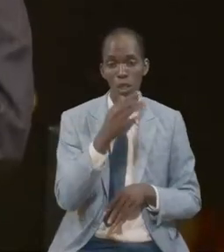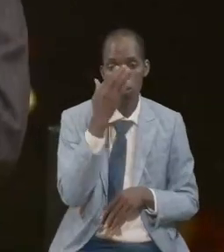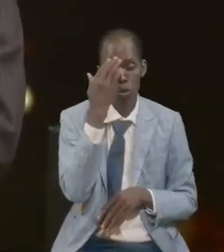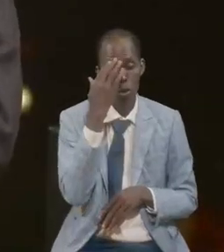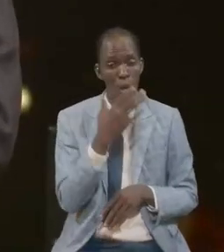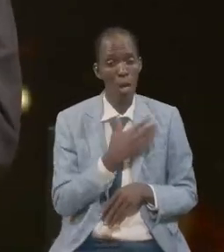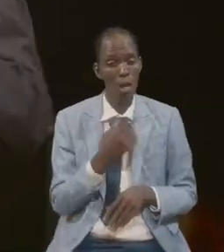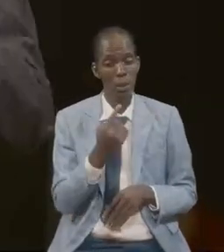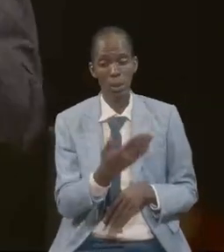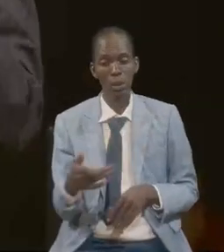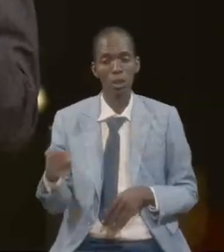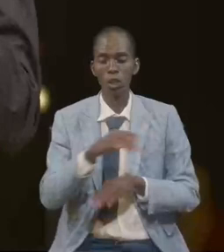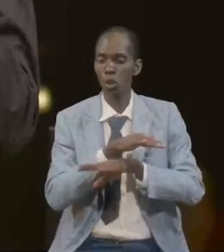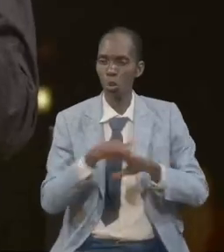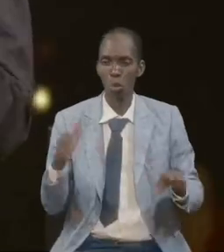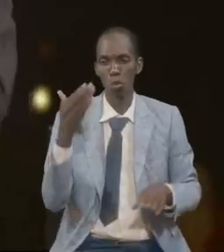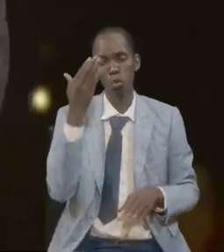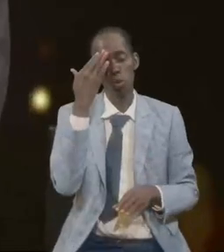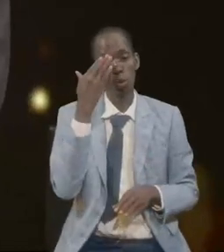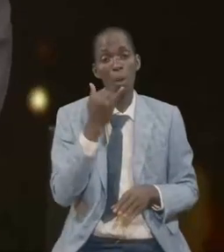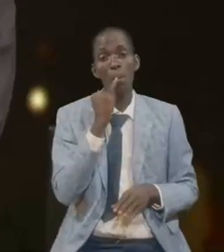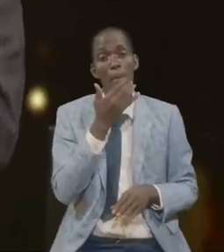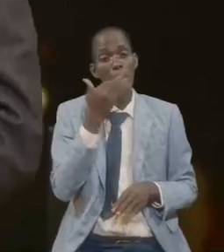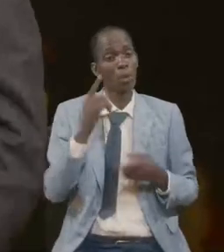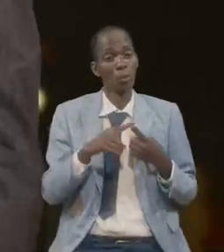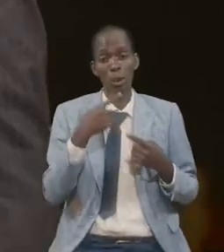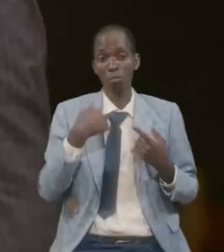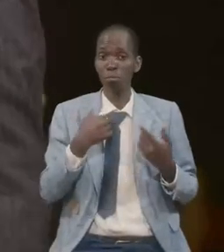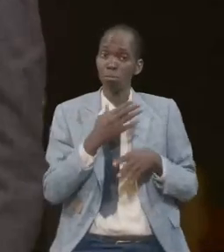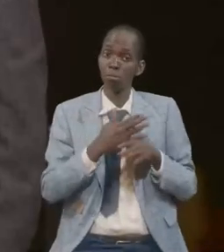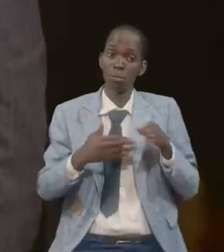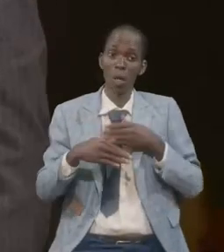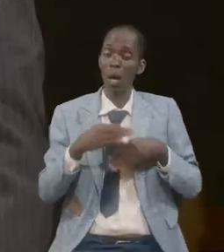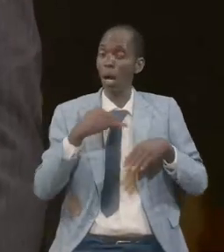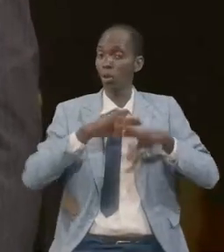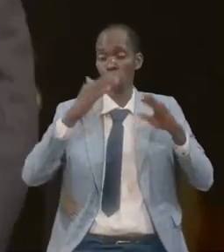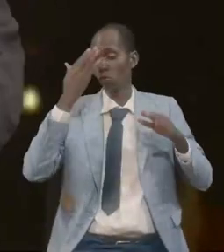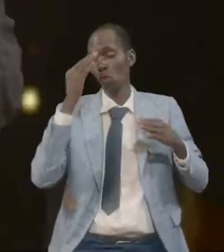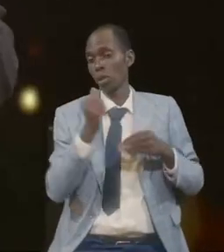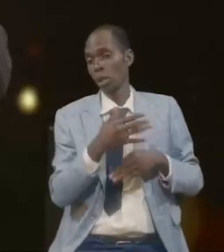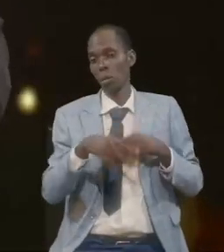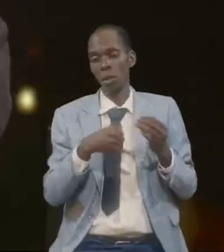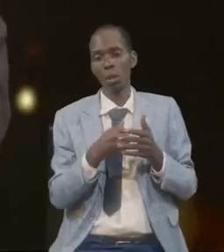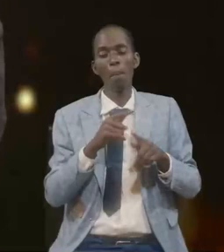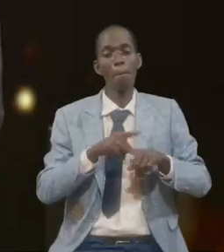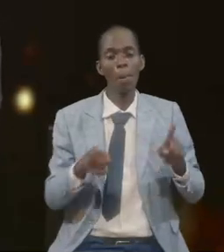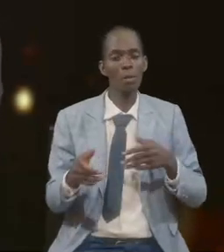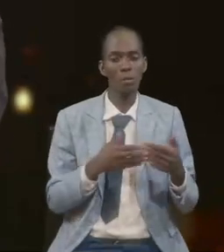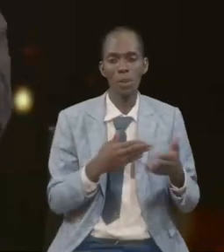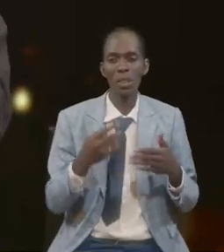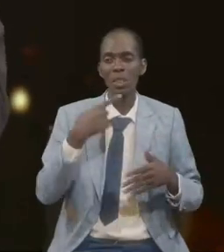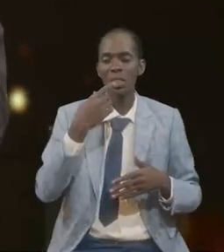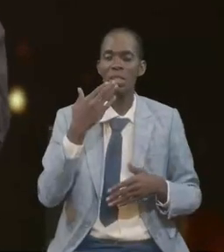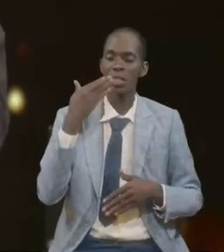Et au lieu de dire, même ceux qui ne savent pas, et ils parlent mal de cela, au lieu de dire, je ne sais pas, et